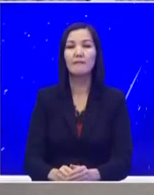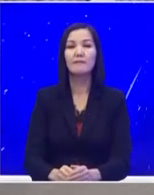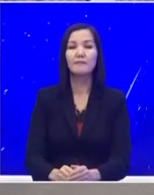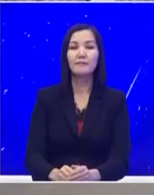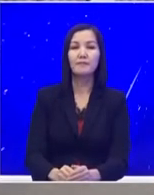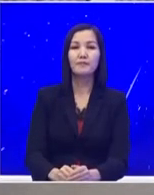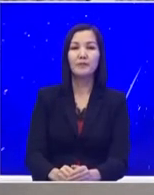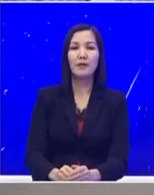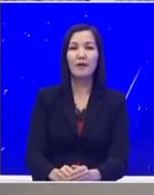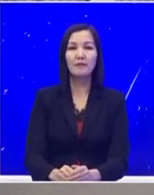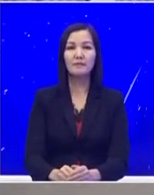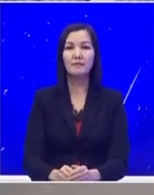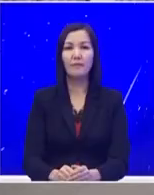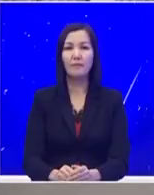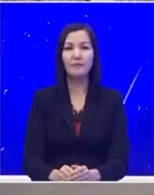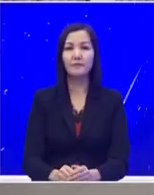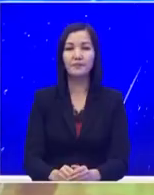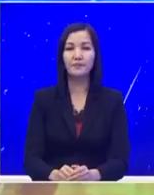Ғабит Қабдырахман, Жетісу телеарнасы.